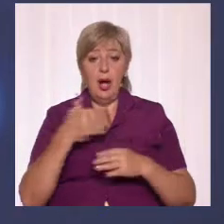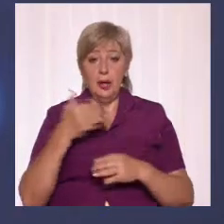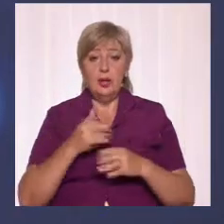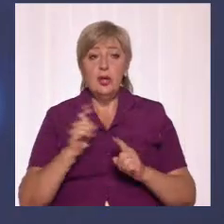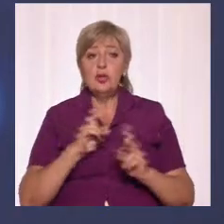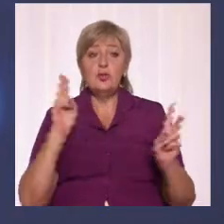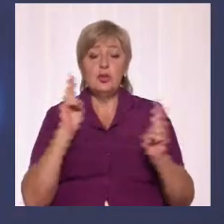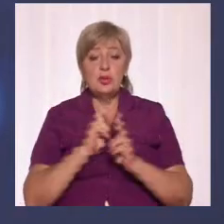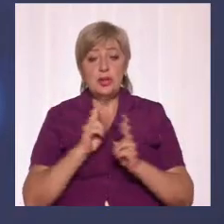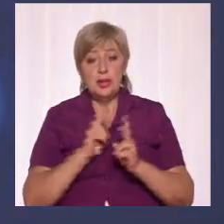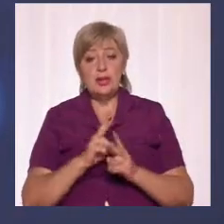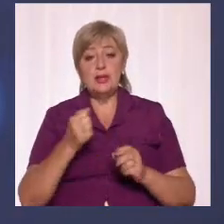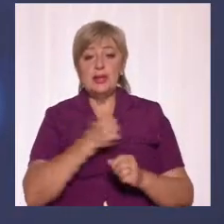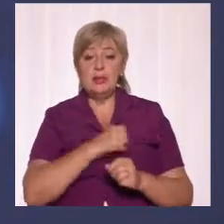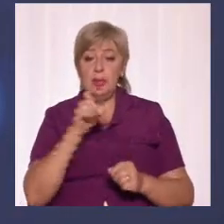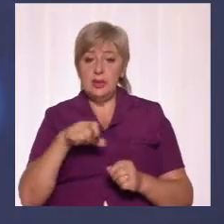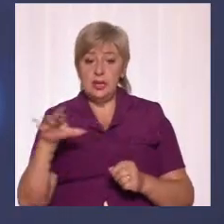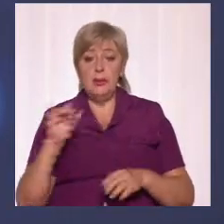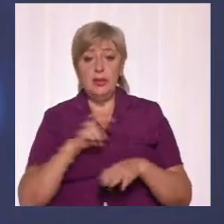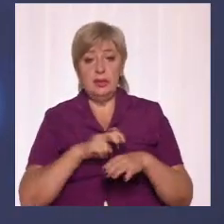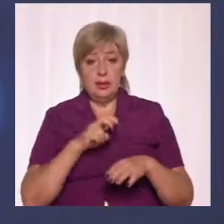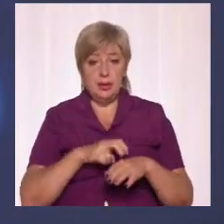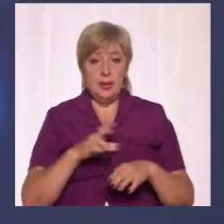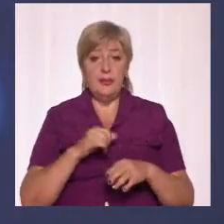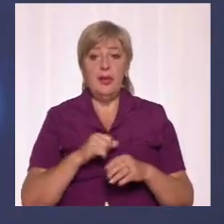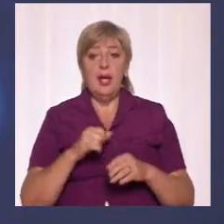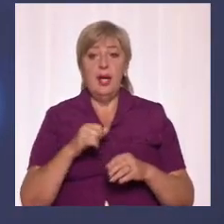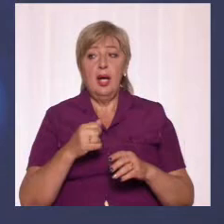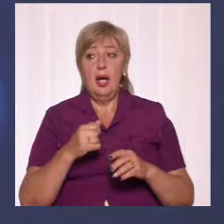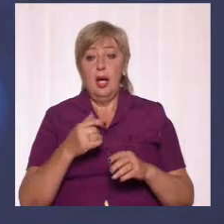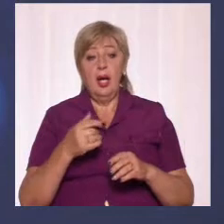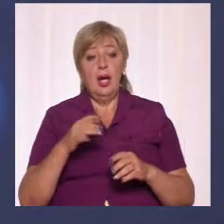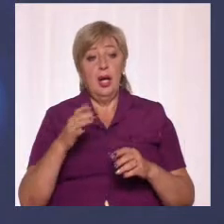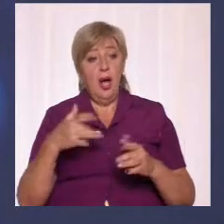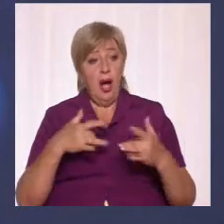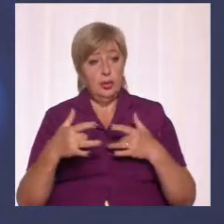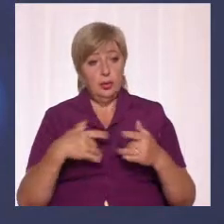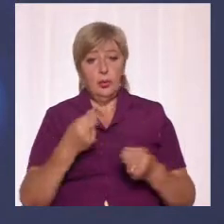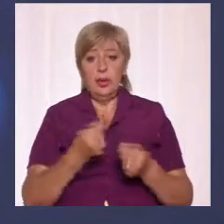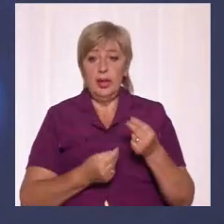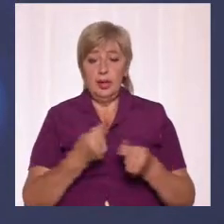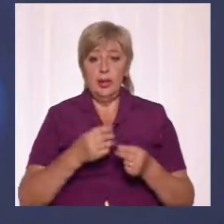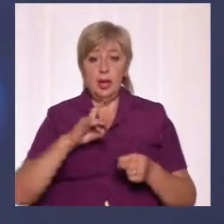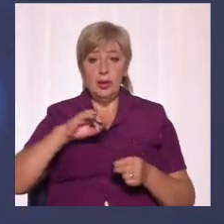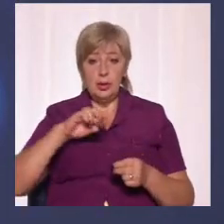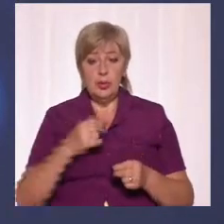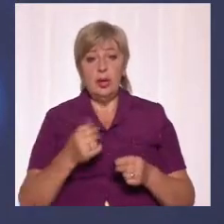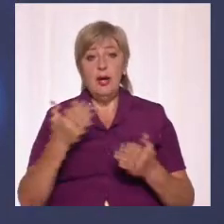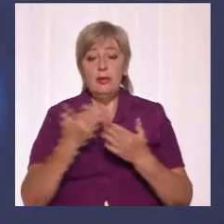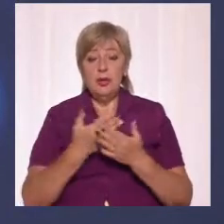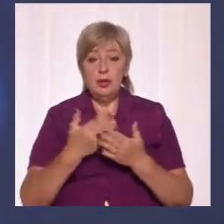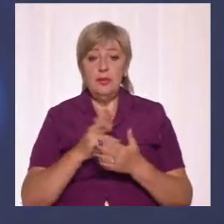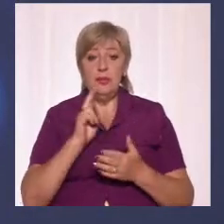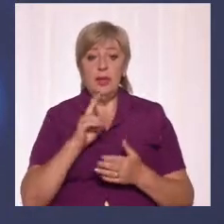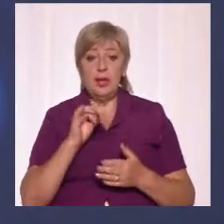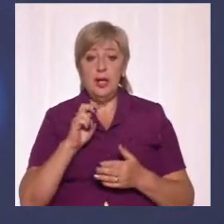лікарями. В'ячеслав Довженко, Ірина Грищенко та Лариса Трояновська грали ролі у художньому фільмі «Кіборги». Прем'єра відбулася